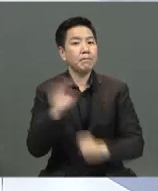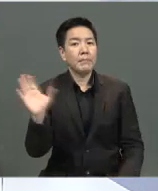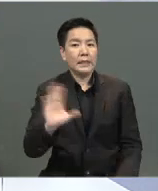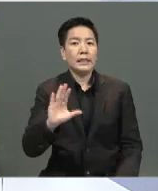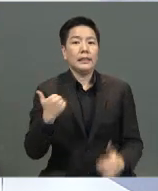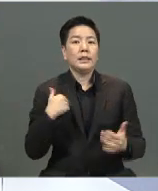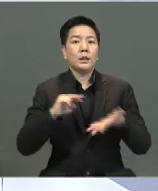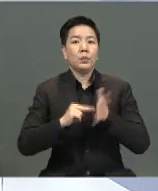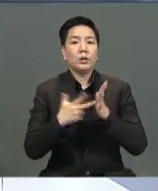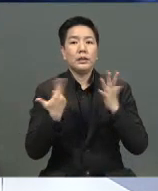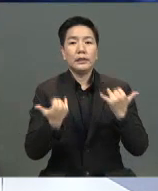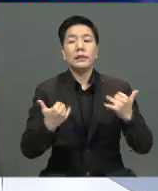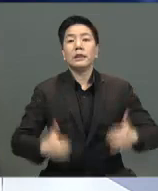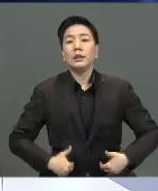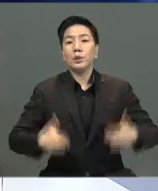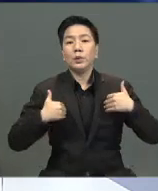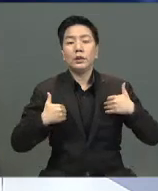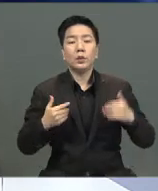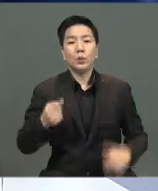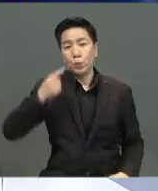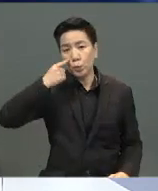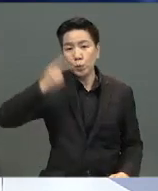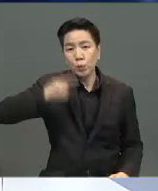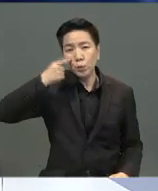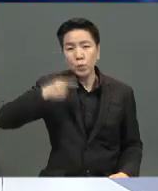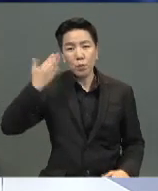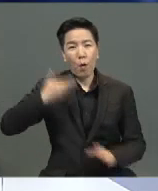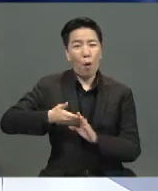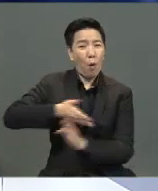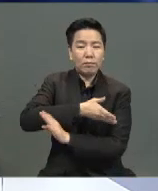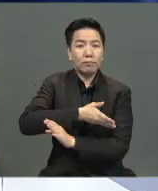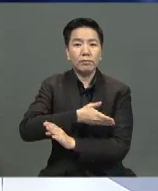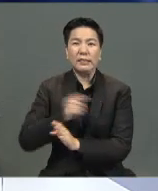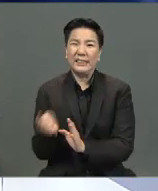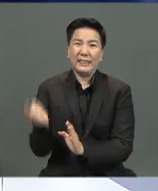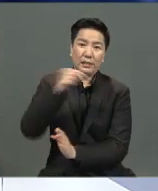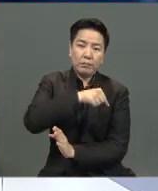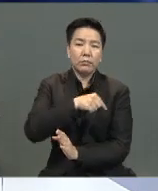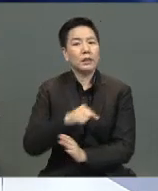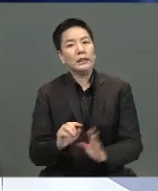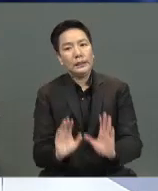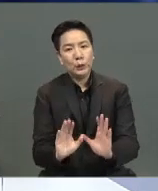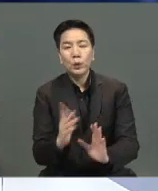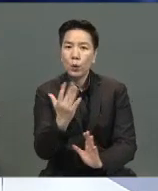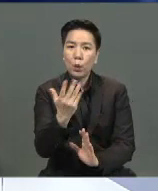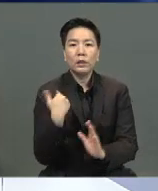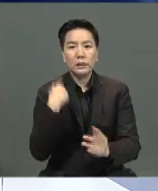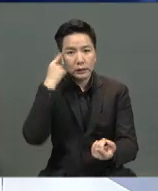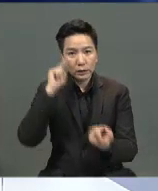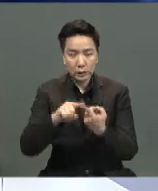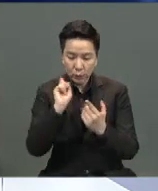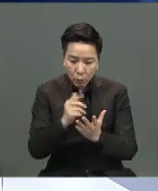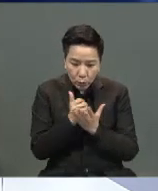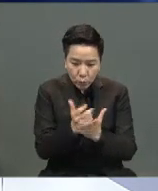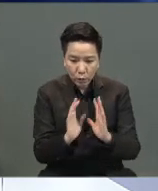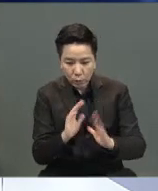ำให้เรื่องของการที่จะใช้ชีวิตแบบปกติเหมือนเมื่อก่อนที่ก่อนจะเกิดโควิด19เนี่ยตอนนี้ต้องขอก่อนนะครับยังไงคงต้องช่วยกันใน